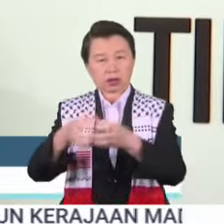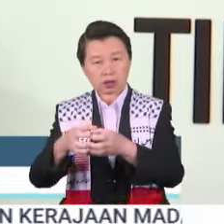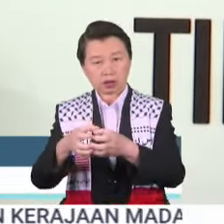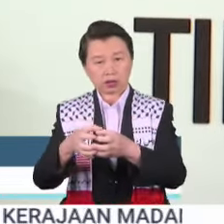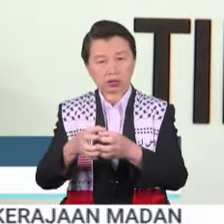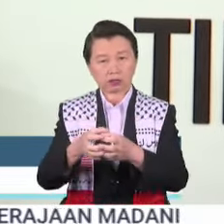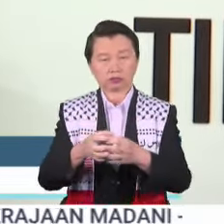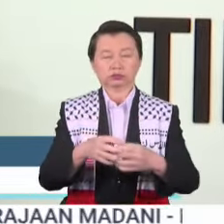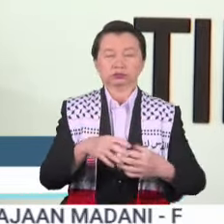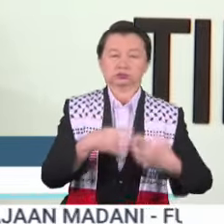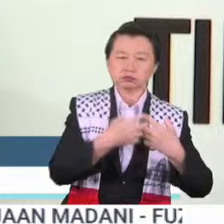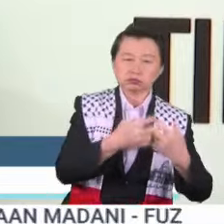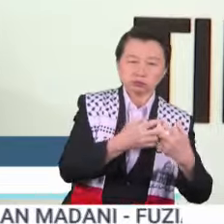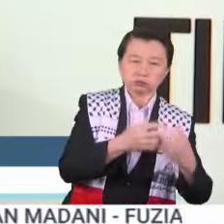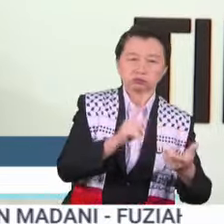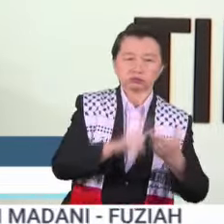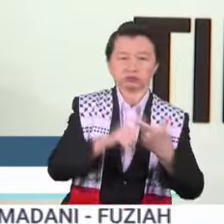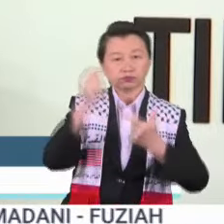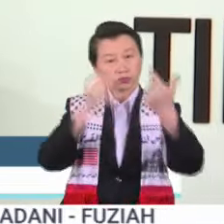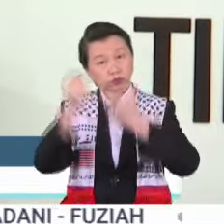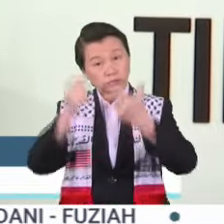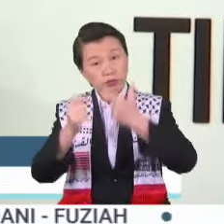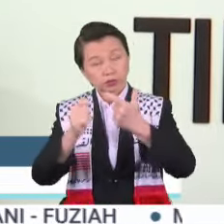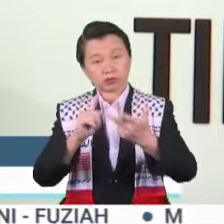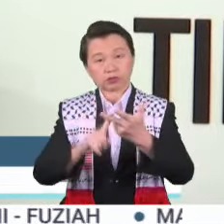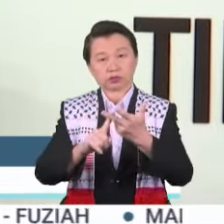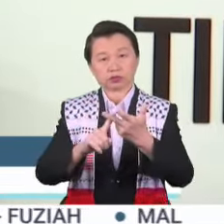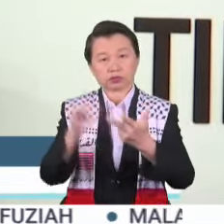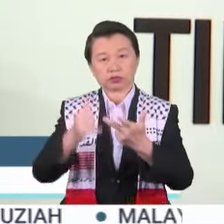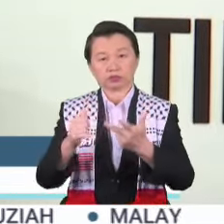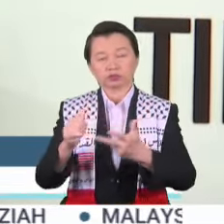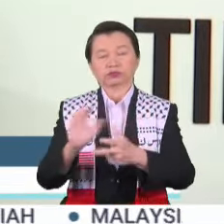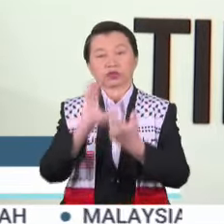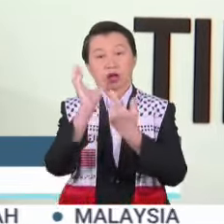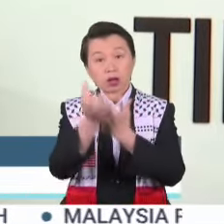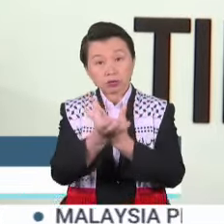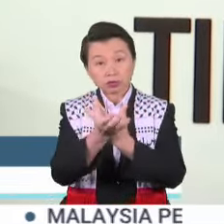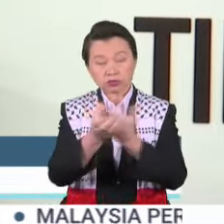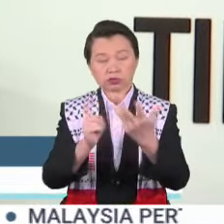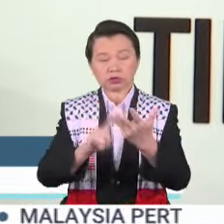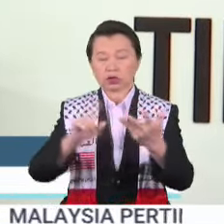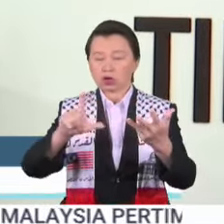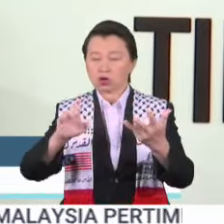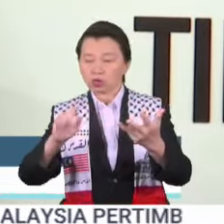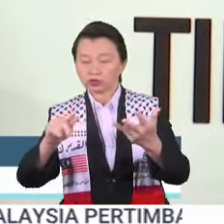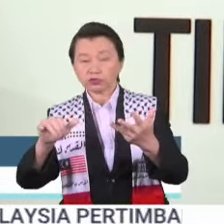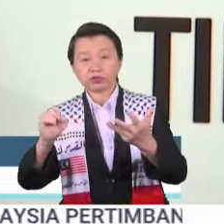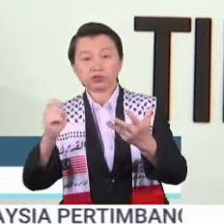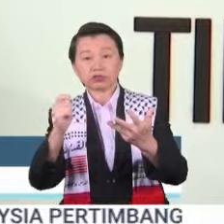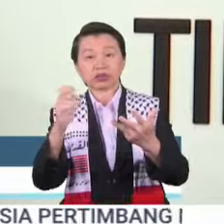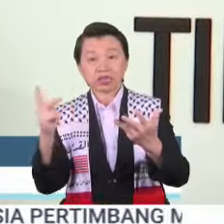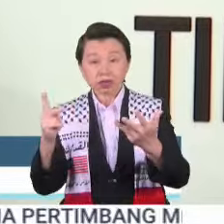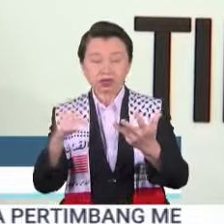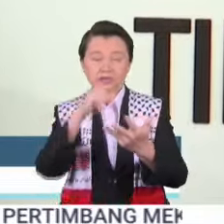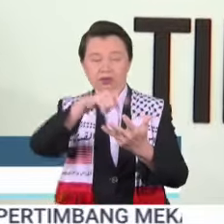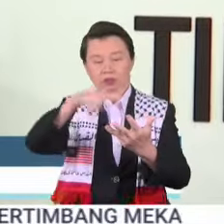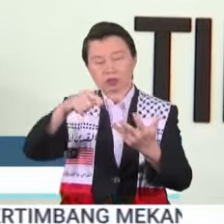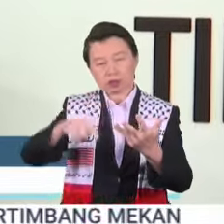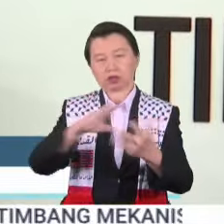segi manufacturingnya, tourismnya, agriculturenya, logistik,